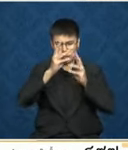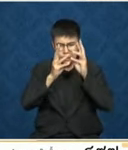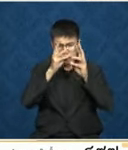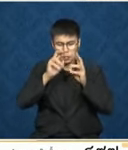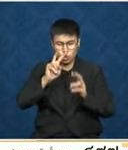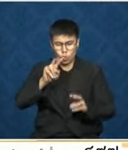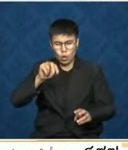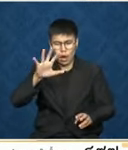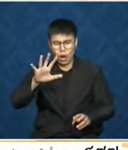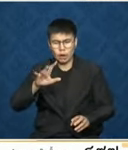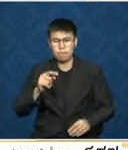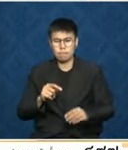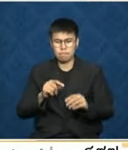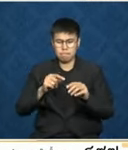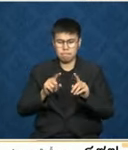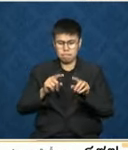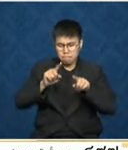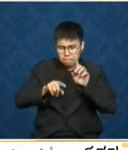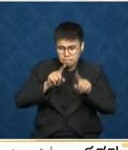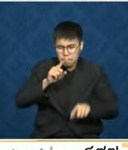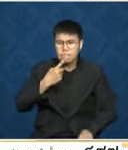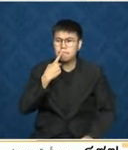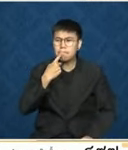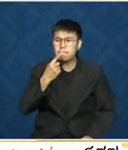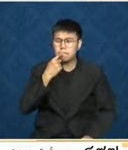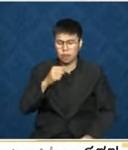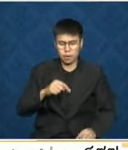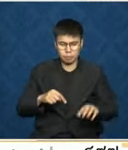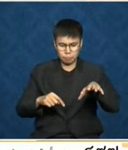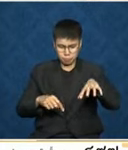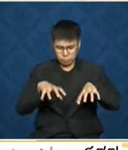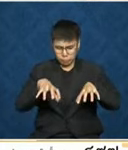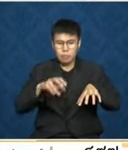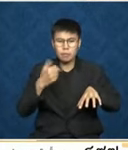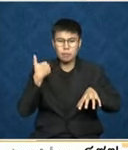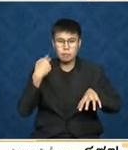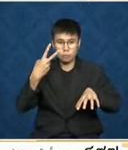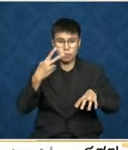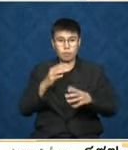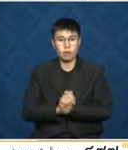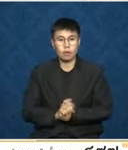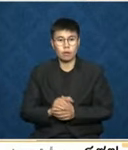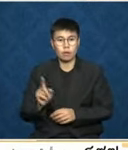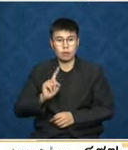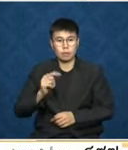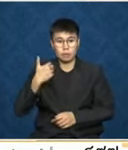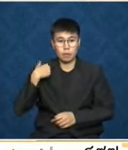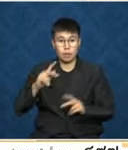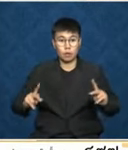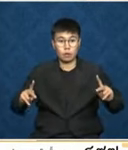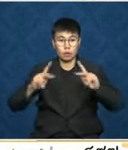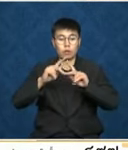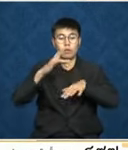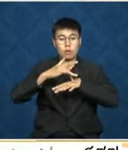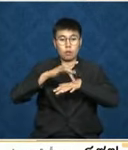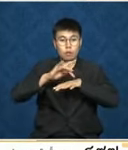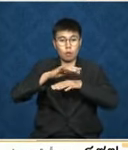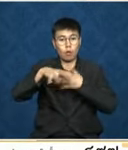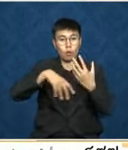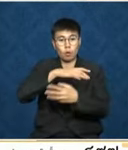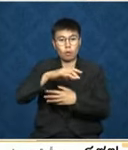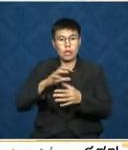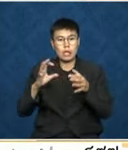เป็นพื้นที่ระดับสีแดง 2พื้นที่นะครับก็ต้องฝากเรียนว่าคงไม่ได้เกี่ยวข้องเฉพาะกระทรวงทรัพยากรและธรรมชาติสิ่ง